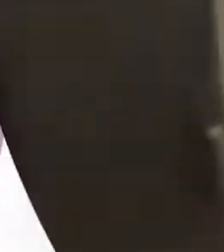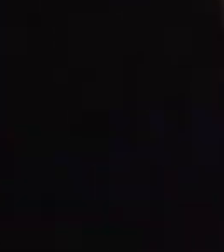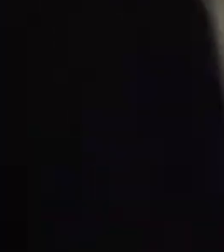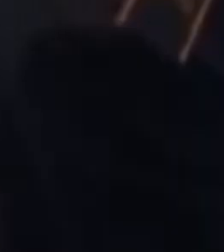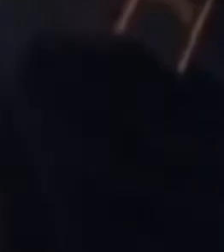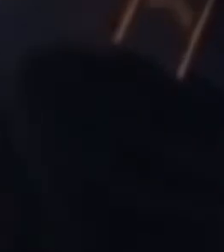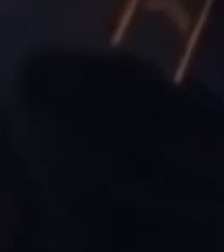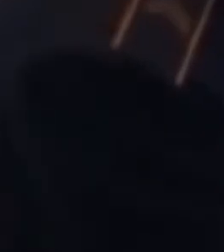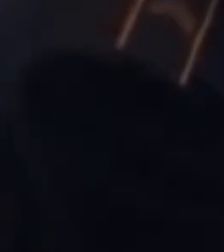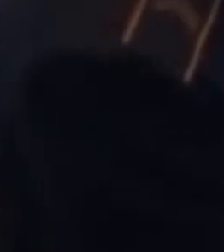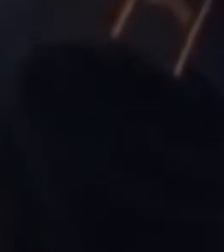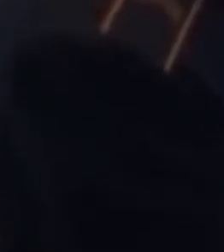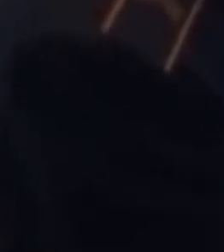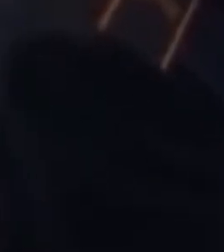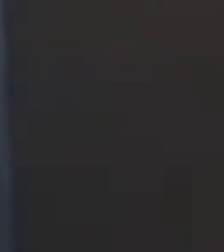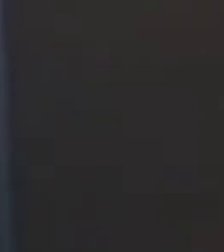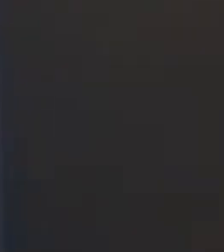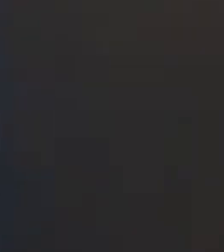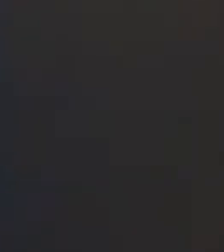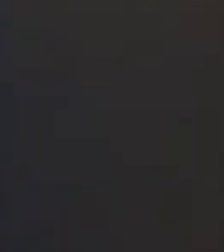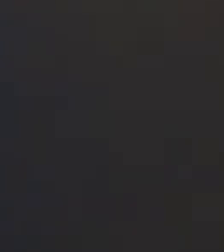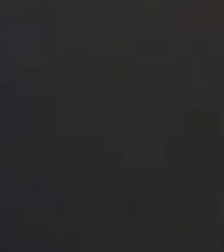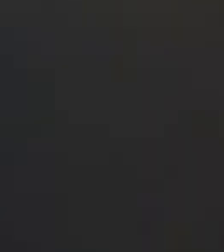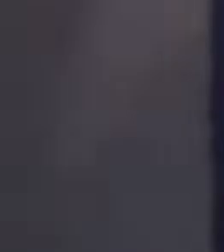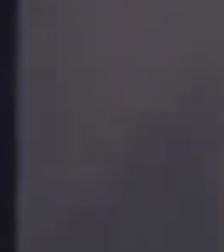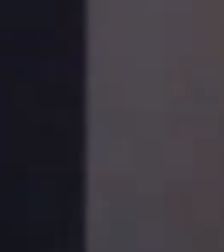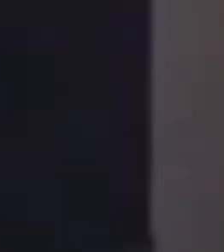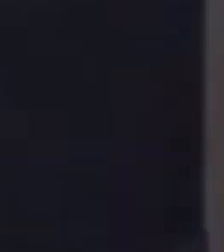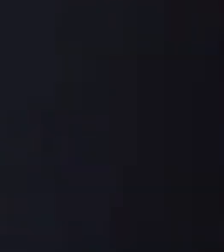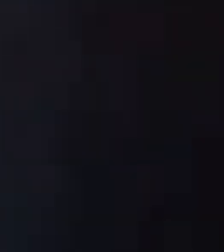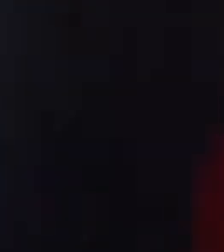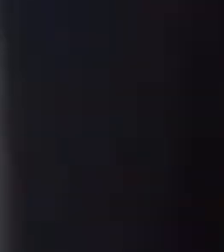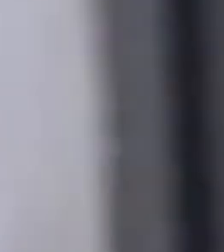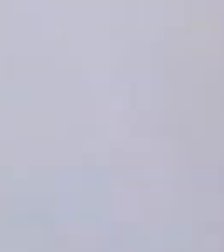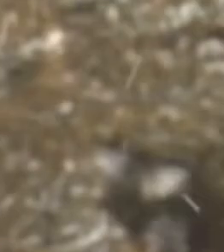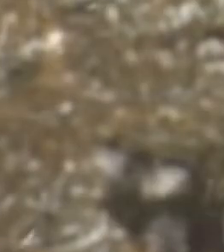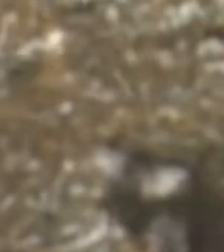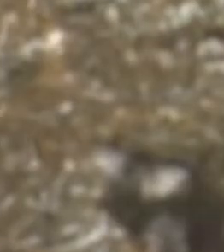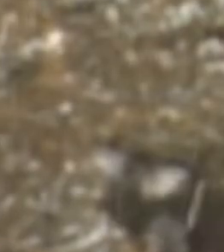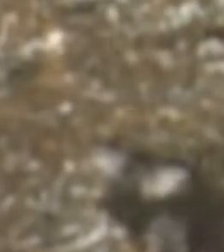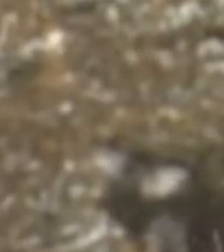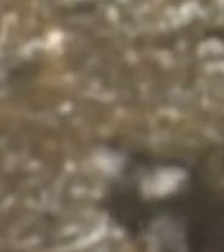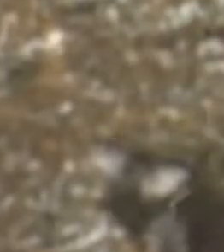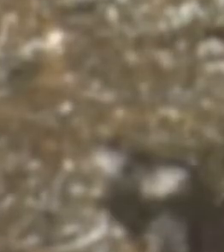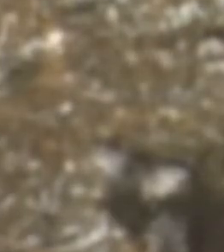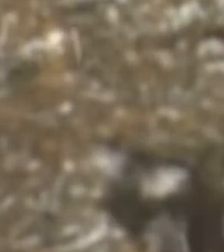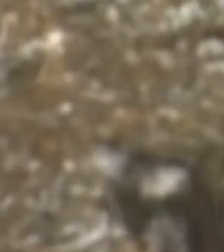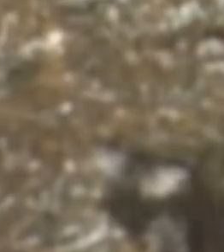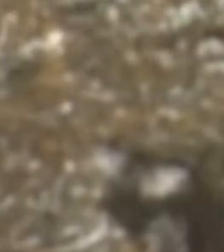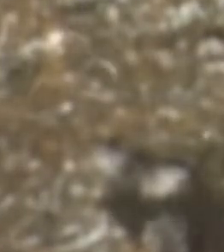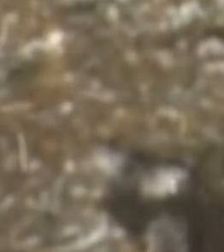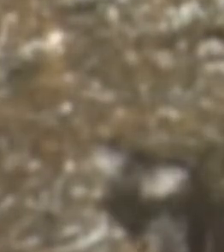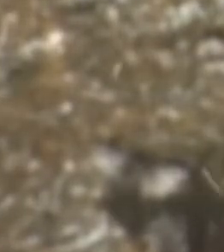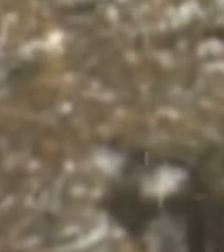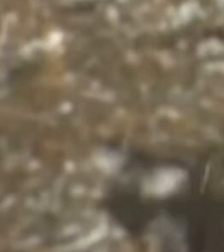столице расследуют массовую драку со стрельбой. Сколько человек пострадало и в чем причина конфликта? Все участники конфликта задержаны